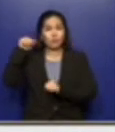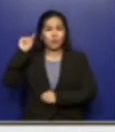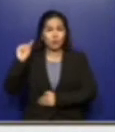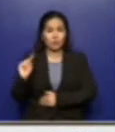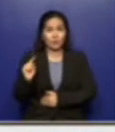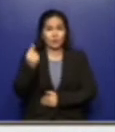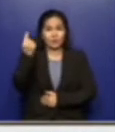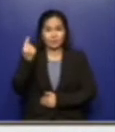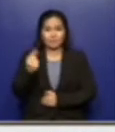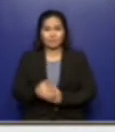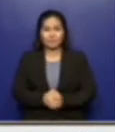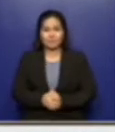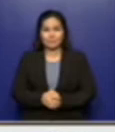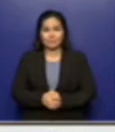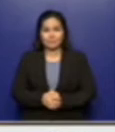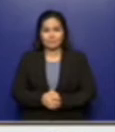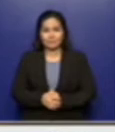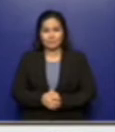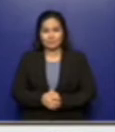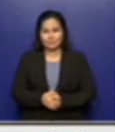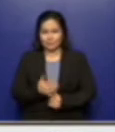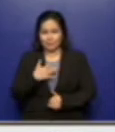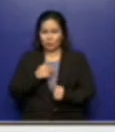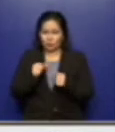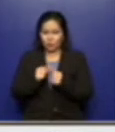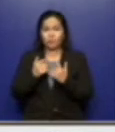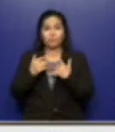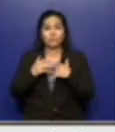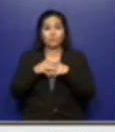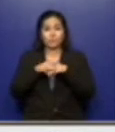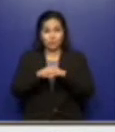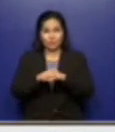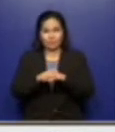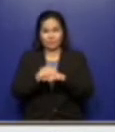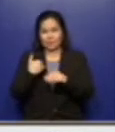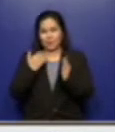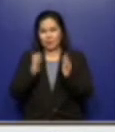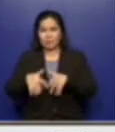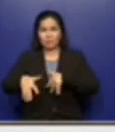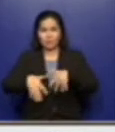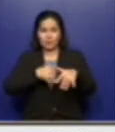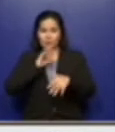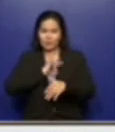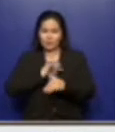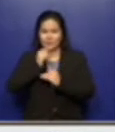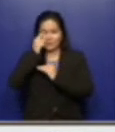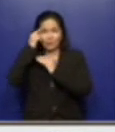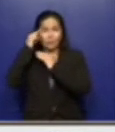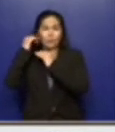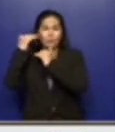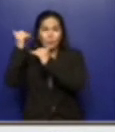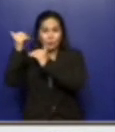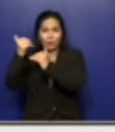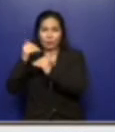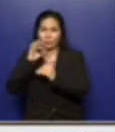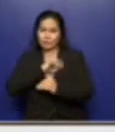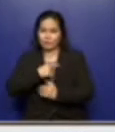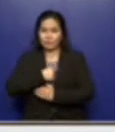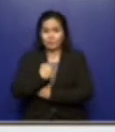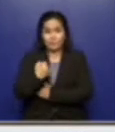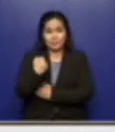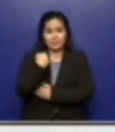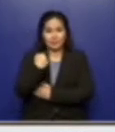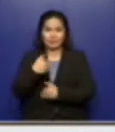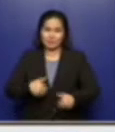องก็อยู่ในสถานการณ์นั้นที่พี่น้องประชาชนรู้สึกมีความหวังรู้สึกมีความมั่นใจ